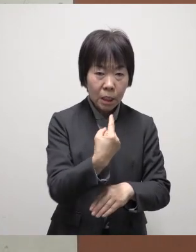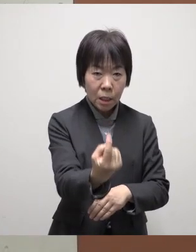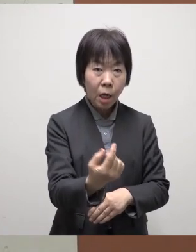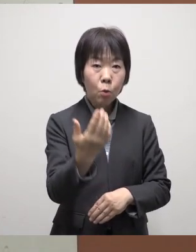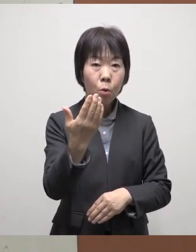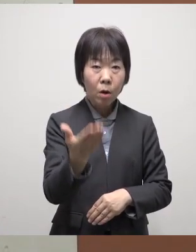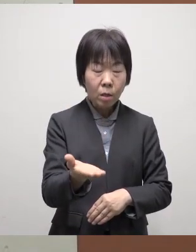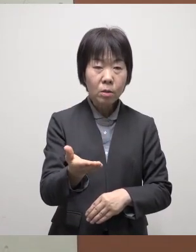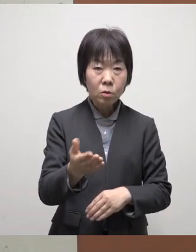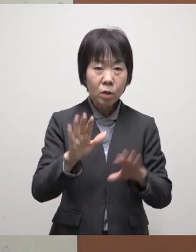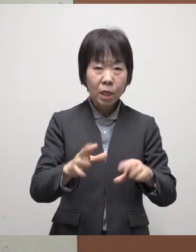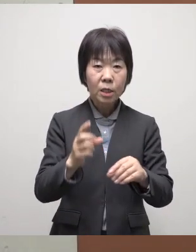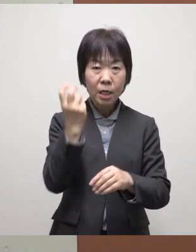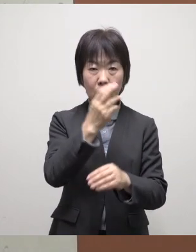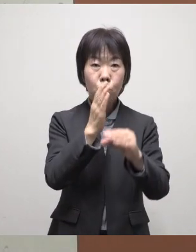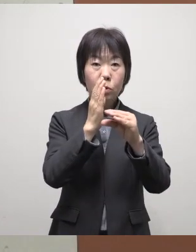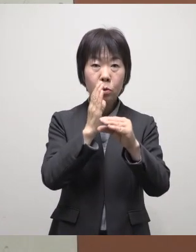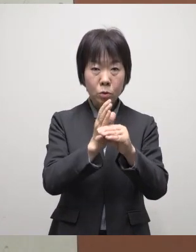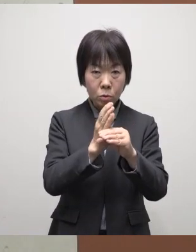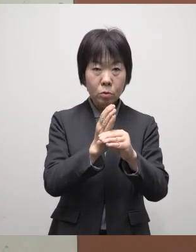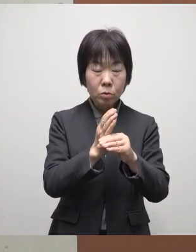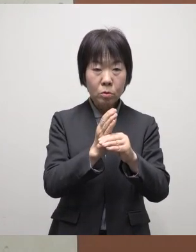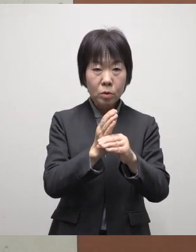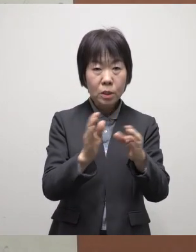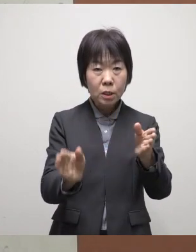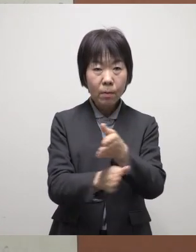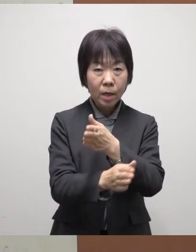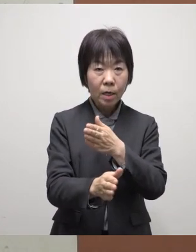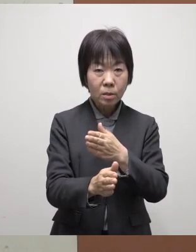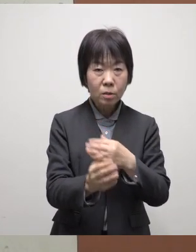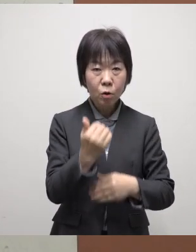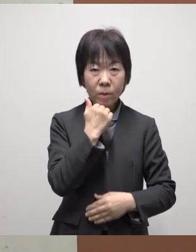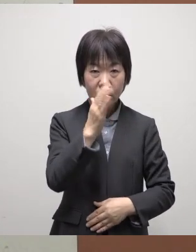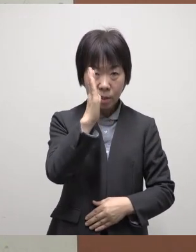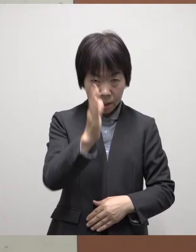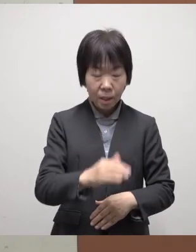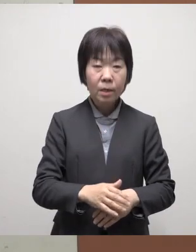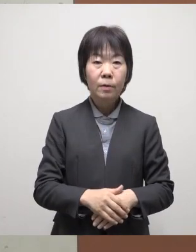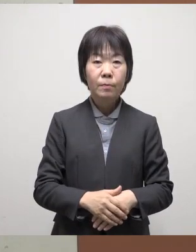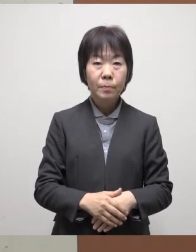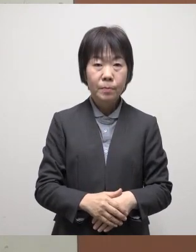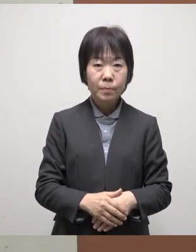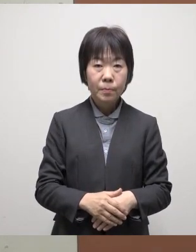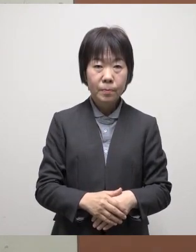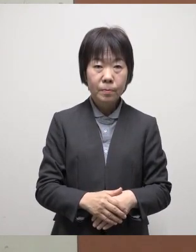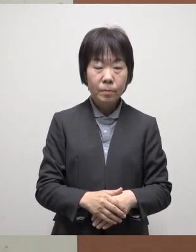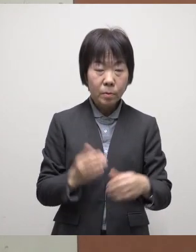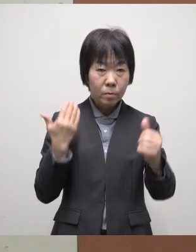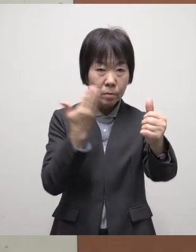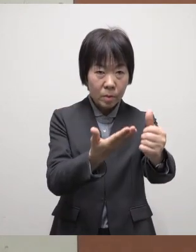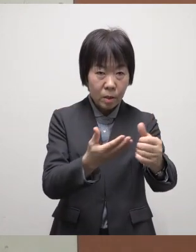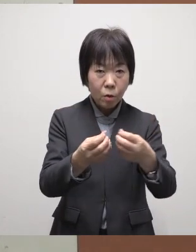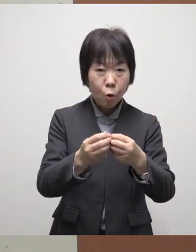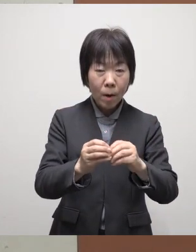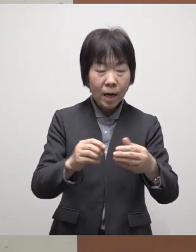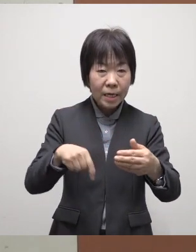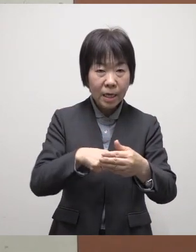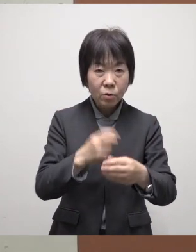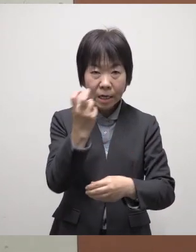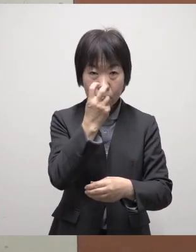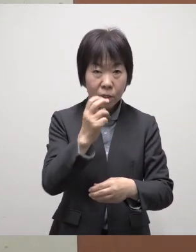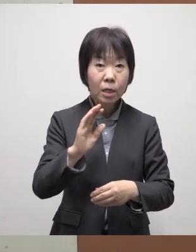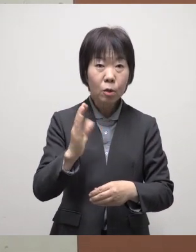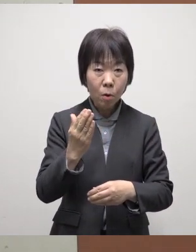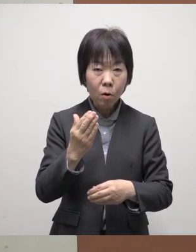を現在確認中でありますので今しばらくお時間をいただければと思いますすいませんあの細いラインで確認で